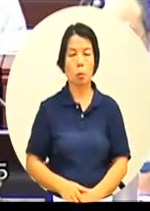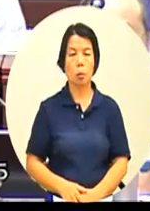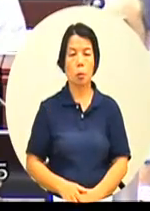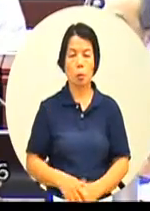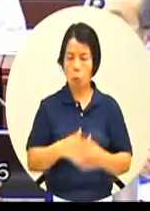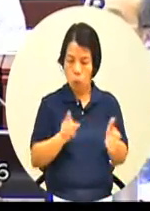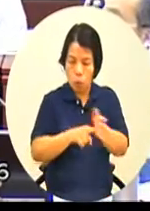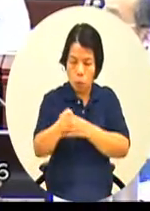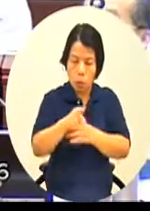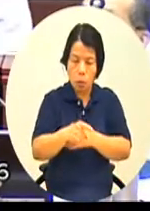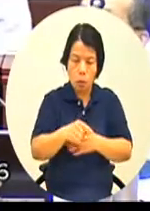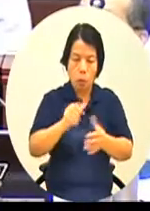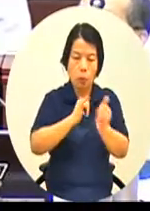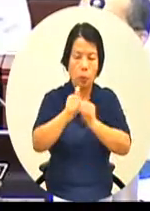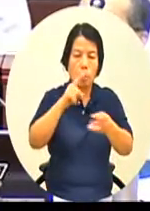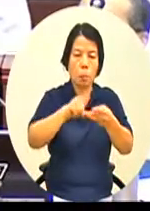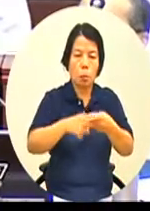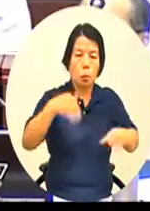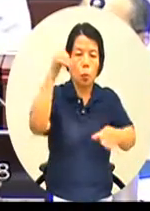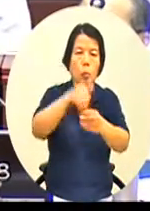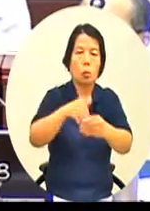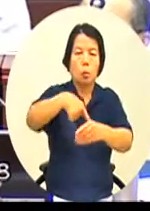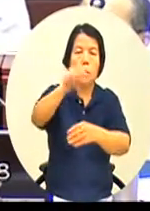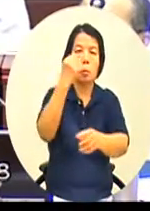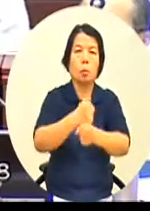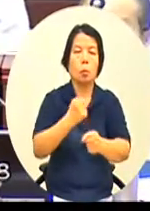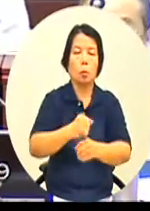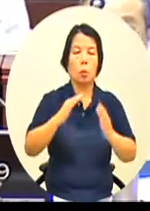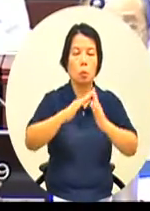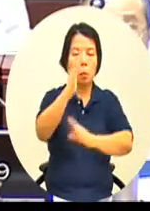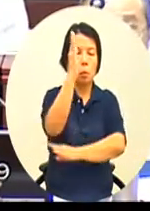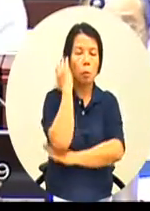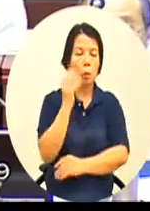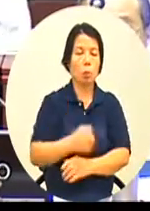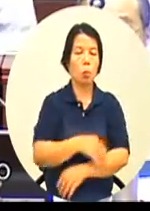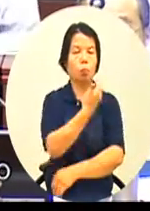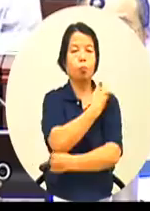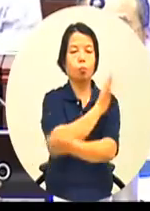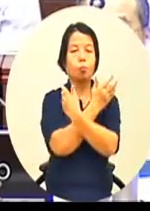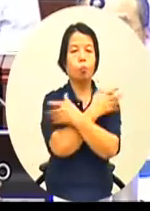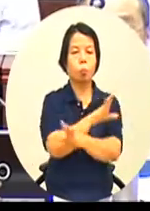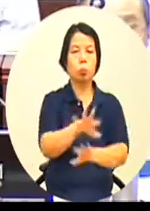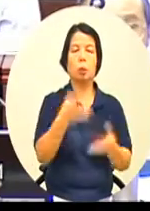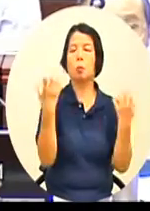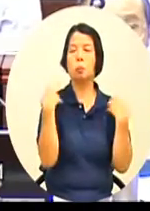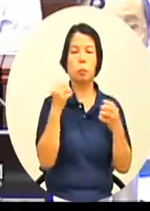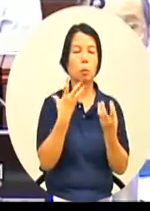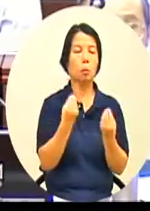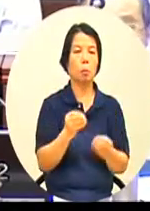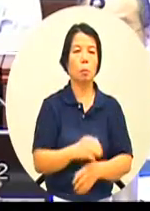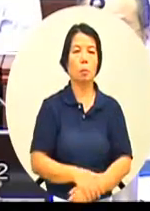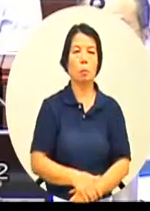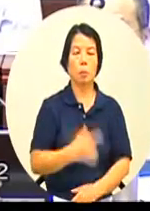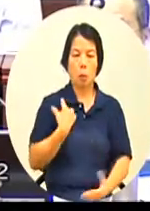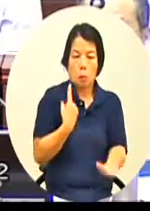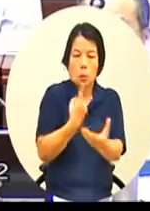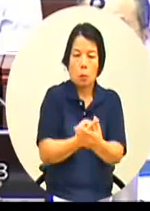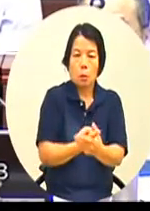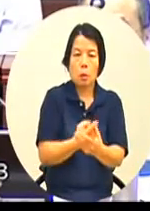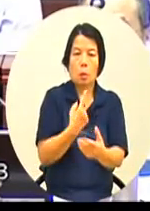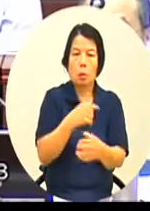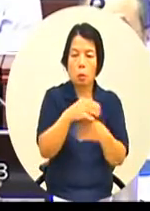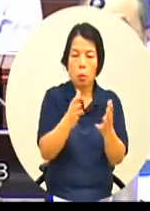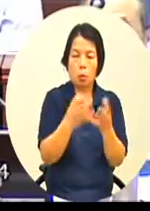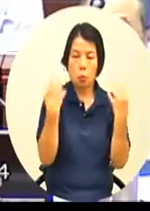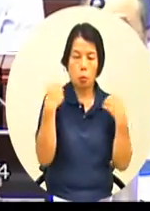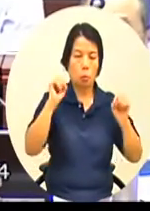民主投票的啊，就去做哈啊，我们市政府都不管，这个的确是不负责任的、啊。但是参与式预算是不一样的，